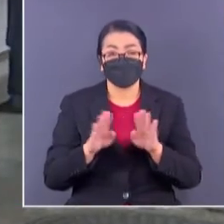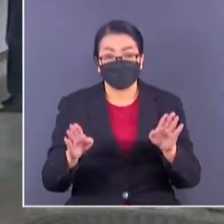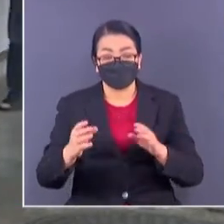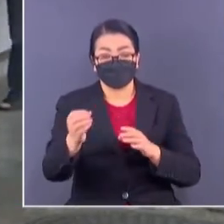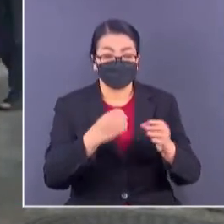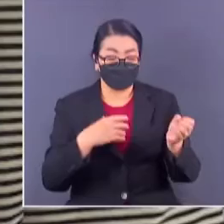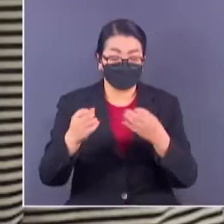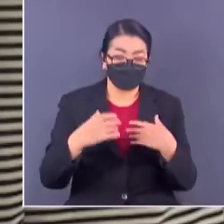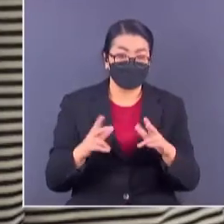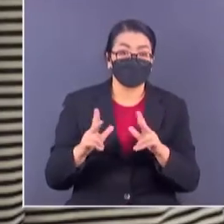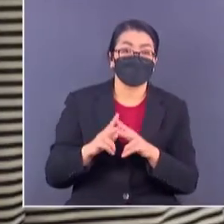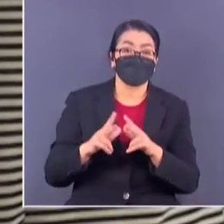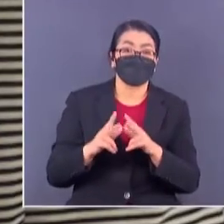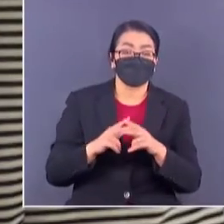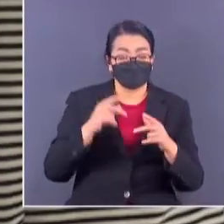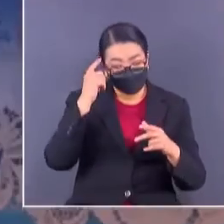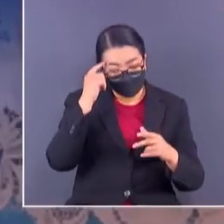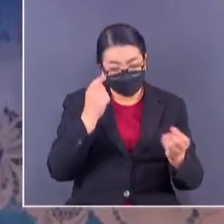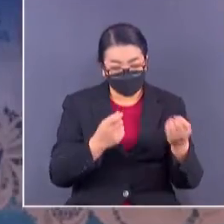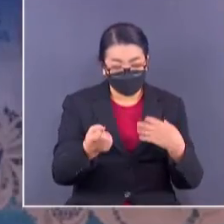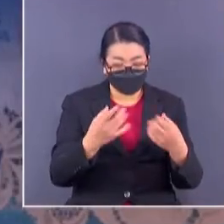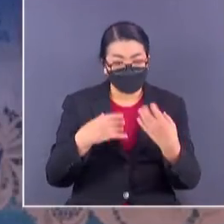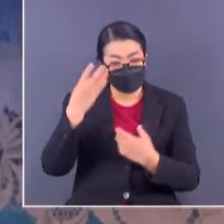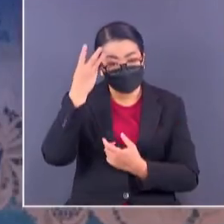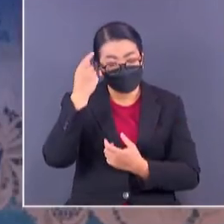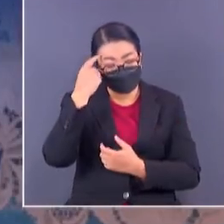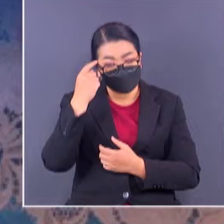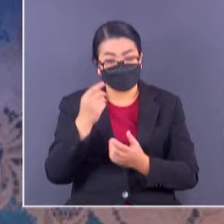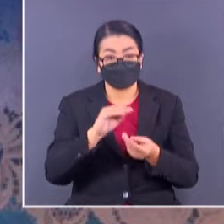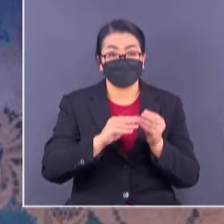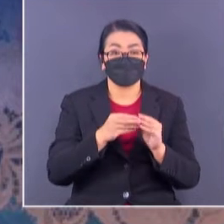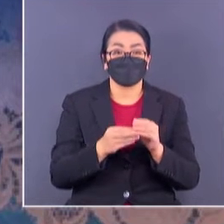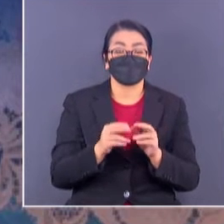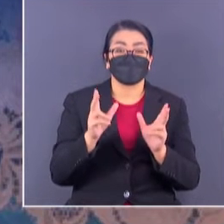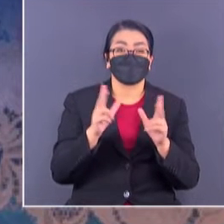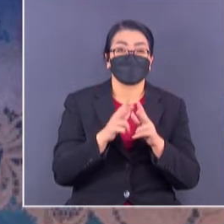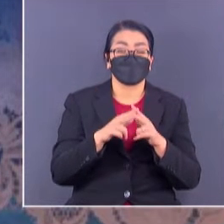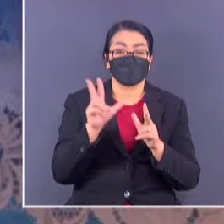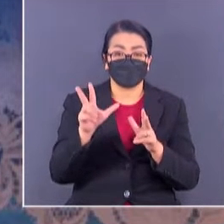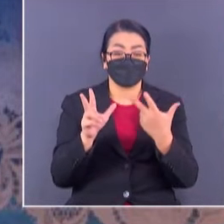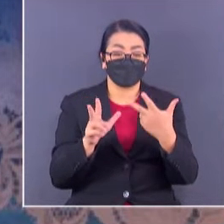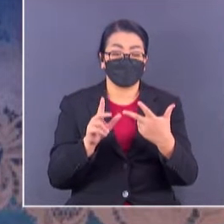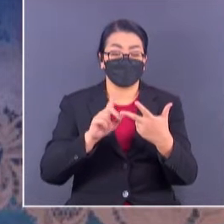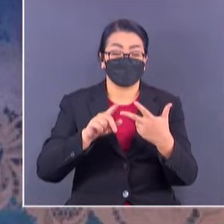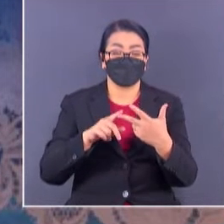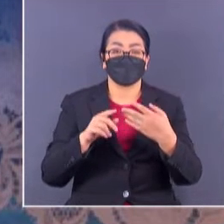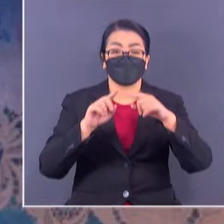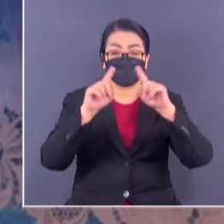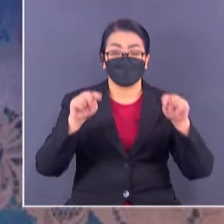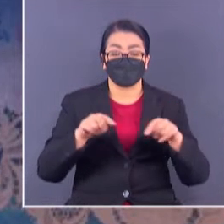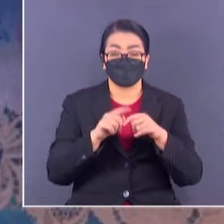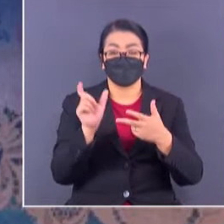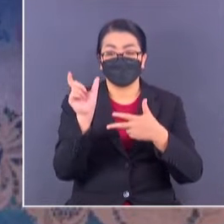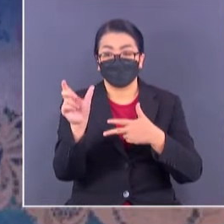ความคิดเห็นคุณผู้ชมมีความคิดความเห็นว่าอย่างไรเกี่ยวกับสลากเลข3หลักเนี่ยก็เข้าไปแสดงความคิดเห็นกันได้นะคะ